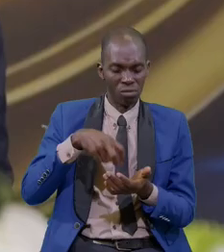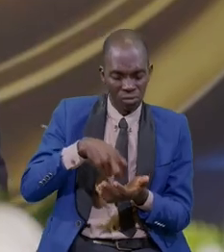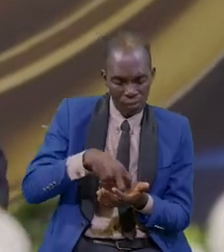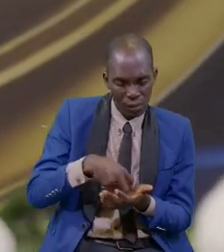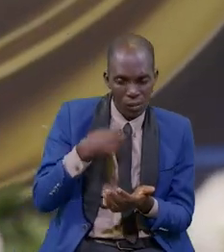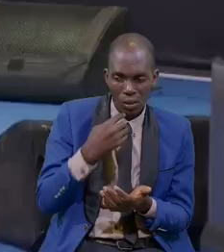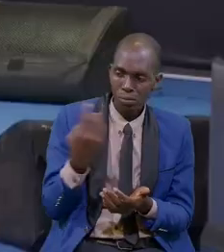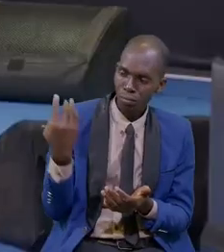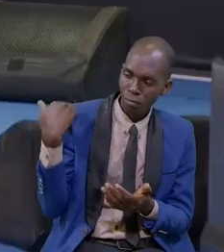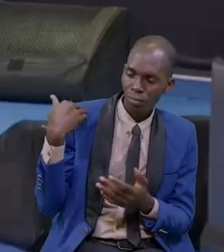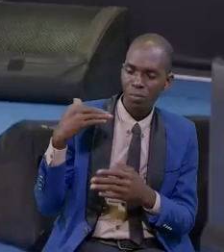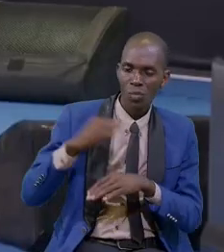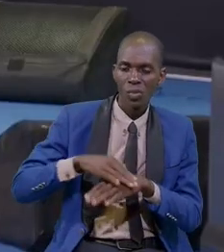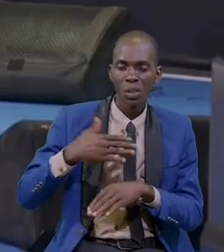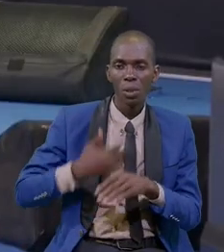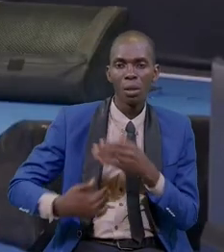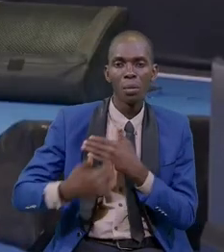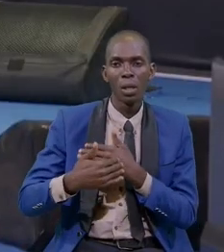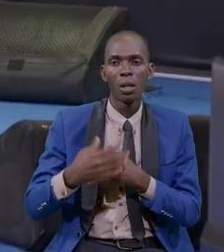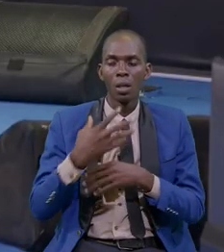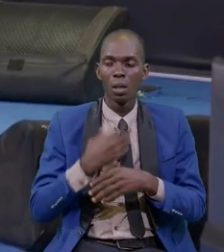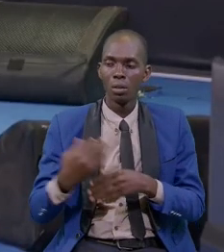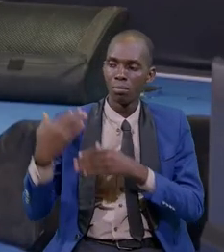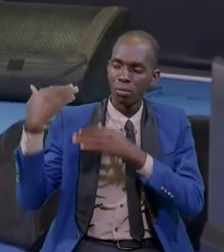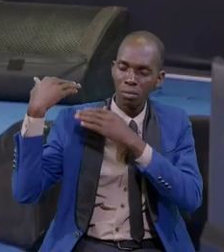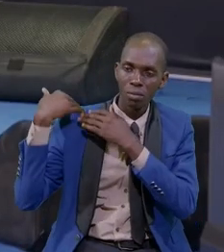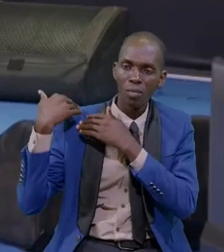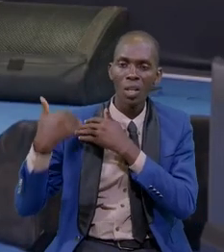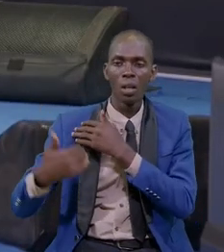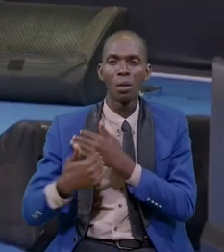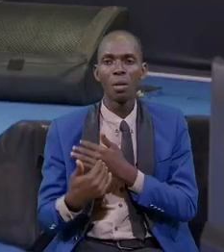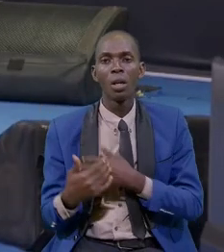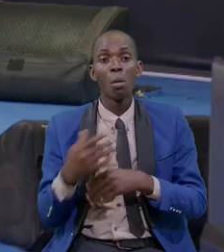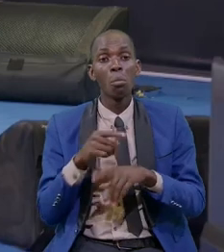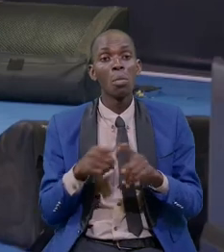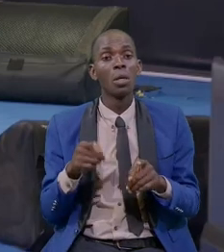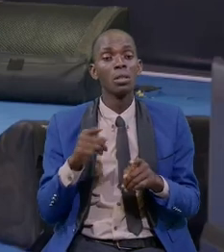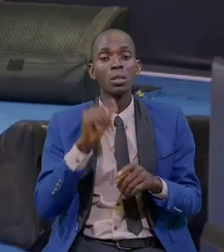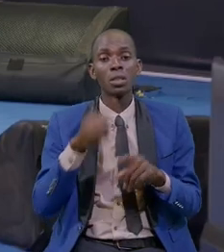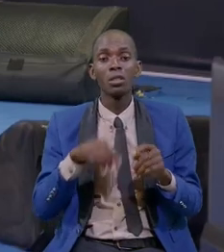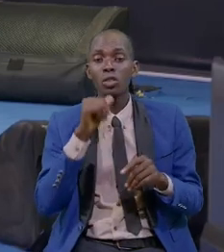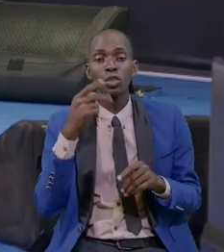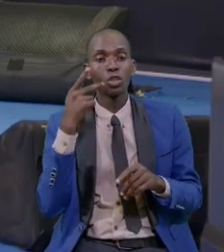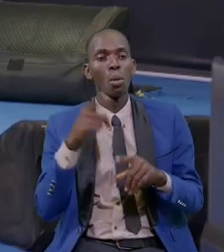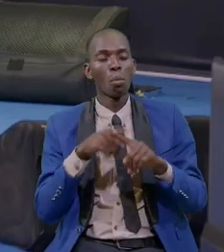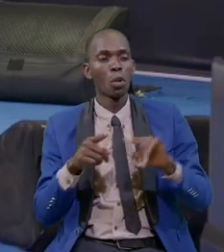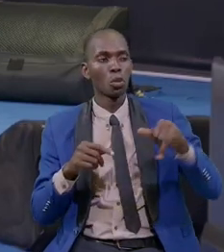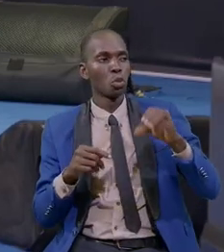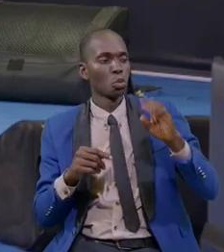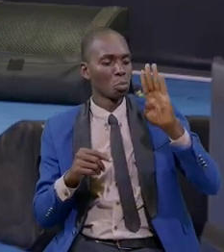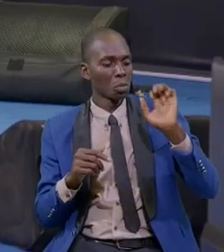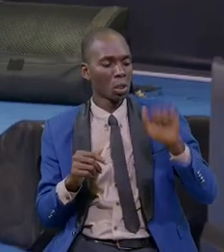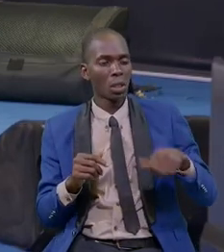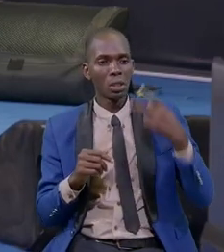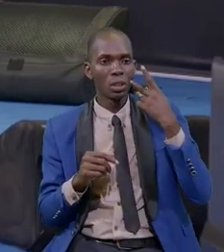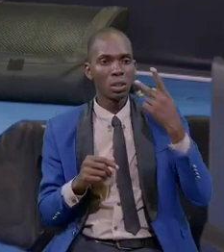lui disait, oh, mets-toi sur mes épaules. Et il se mettait sur ses épaules parce qu'il ne pouvait pas voir. Mais Job pouvait voir. Il pouvait